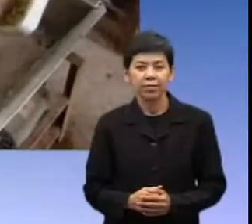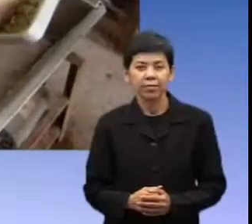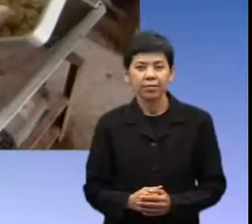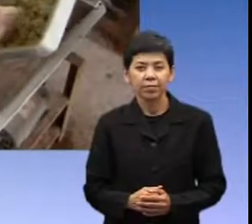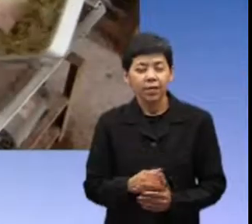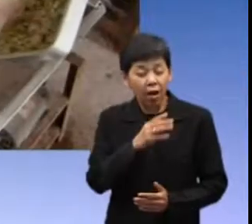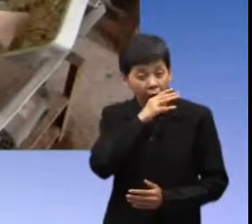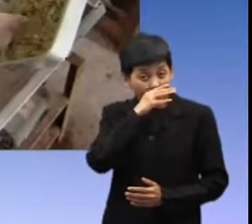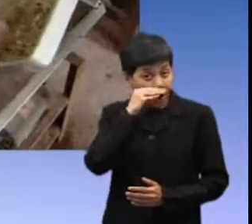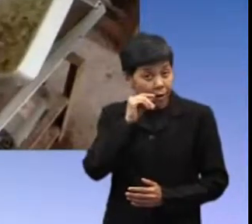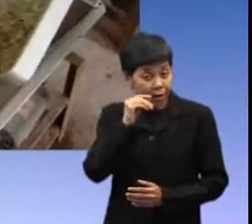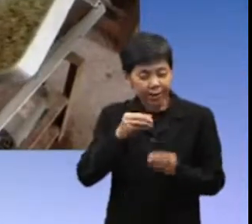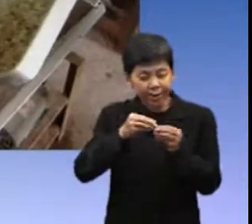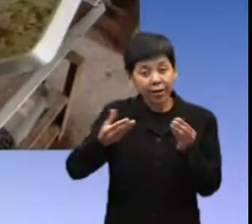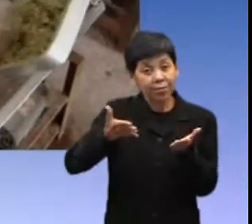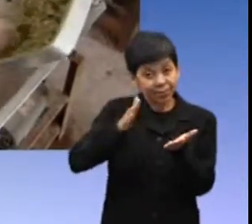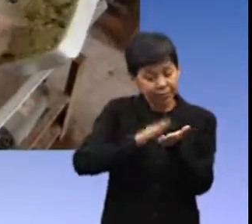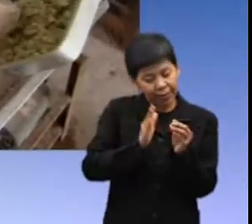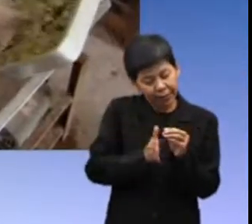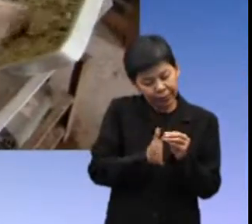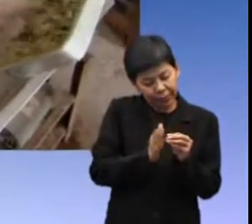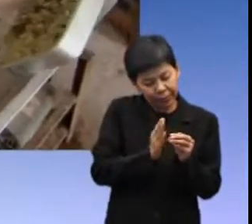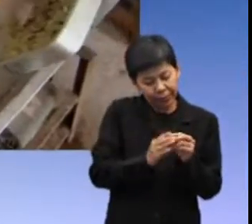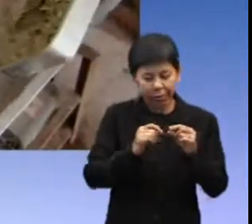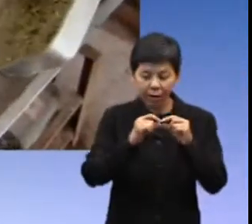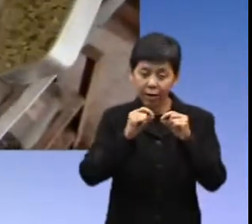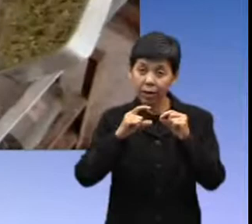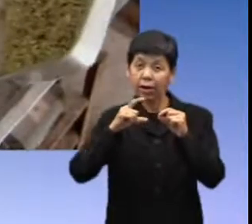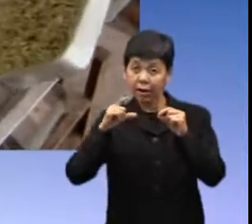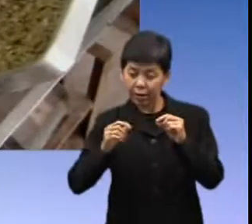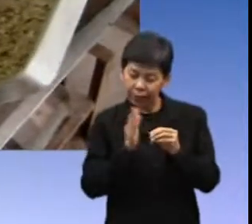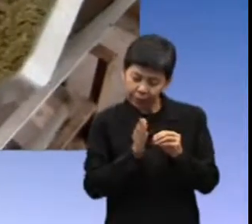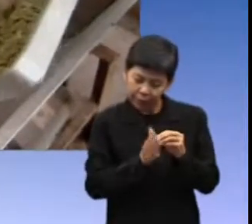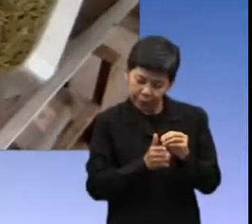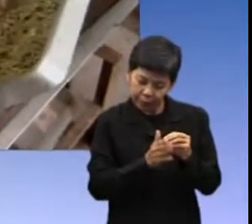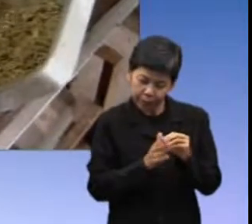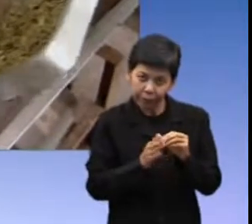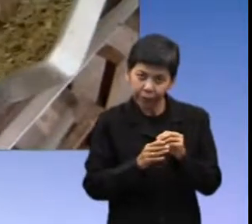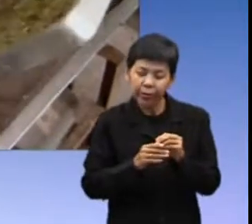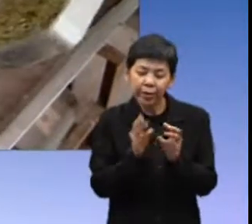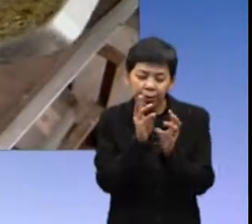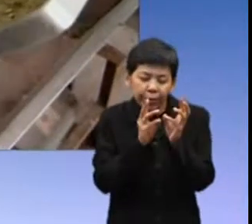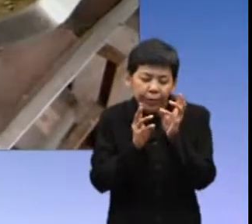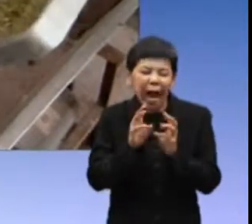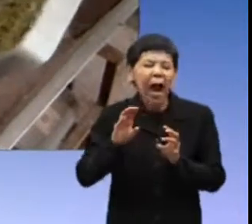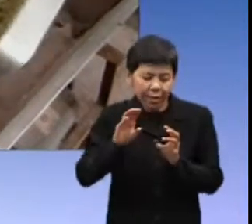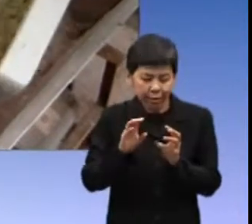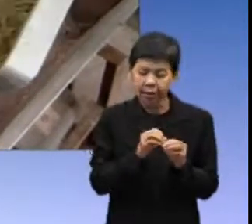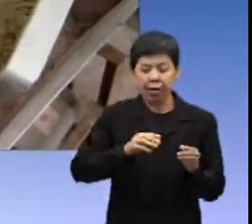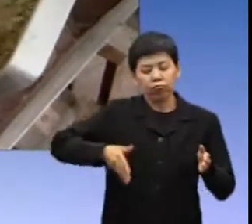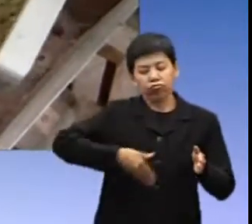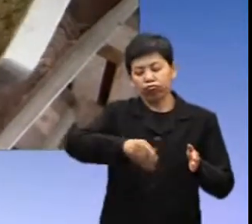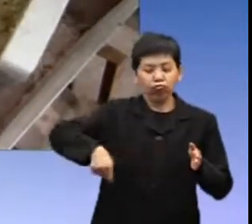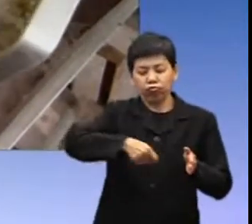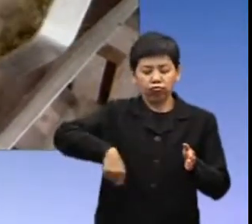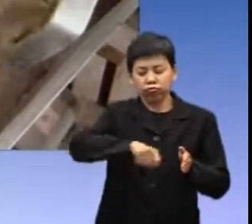เพิ่มกลิ่นที่ชวนรับประทานด้วยตะไคร้หั่นฝอยใบมะกรูดพริกไทยสดที่จะช่วยเพิ่มรสชาติและคุณค่าทาง